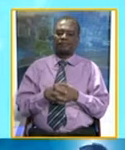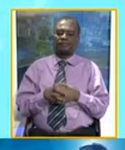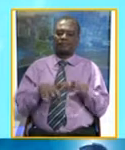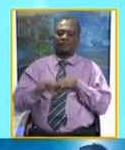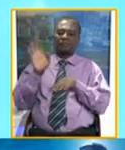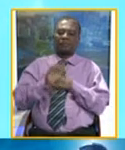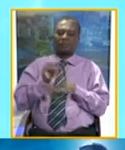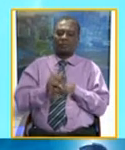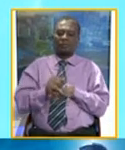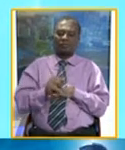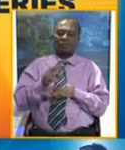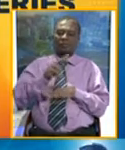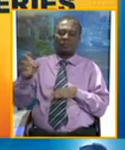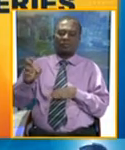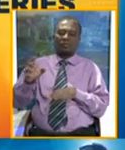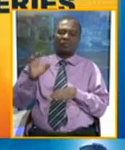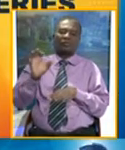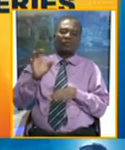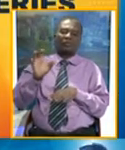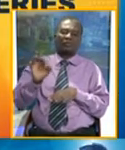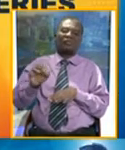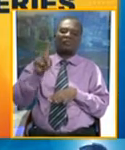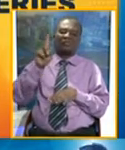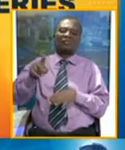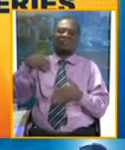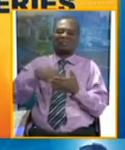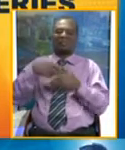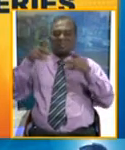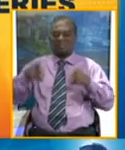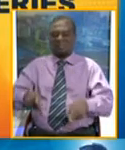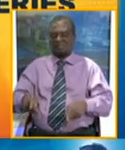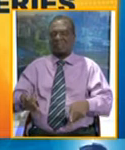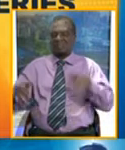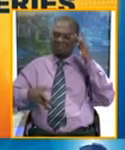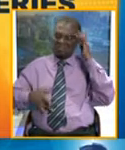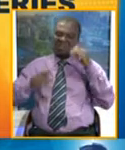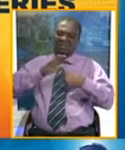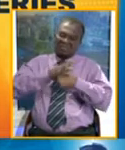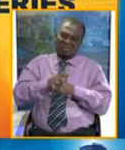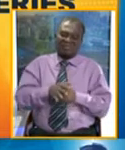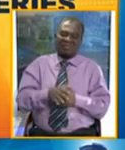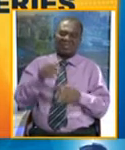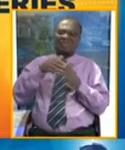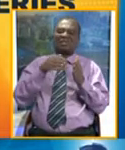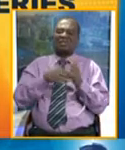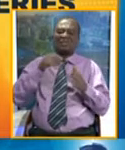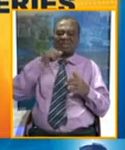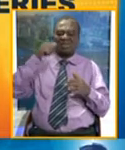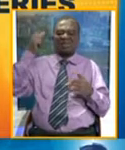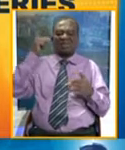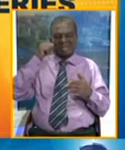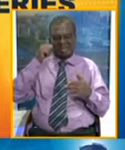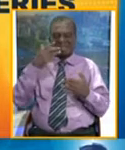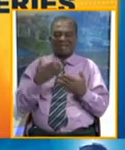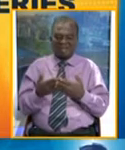En Côte d'Ivoire, 291 nouveaux cas de coronavirus enregistrés hier par le ministère de la Santé et de